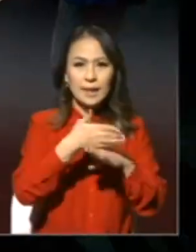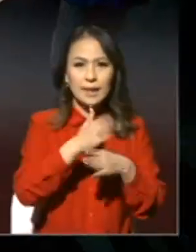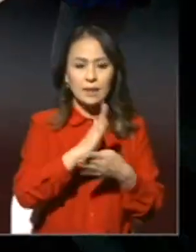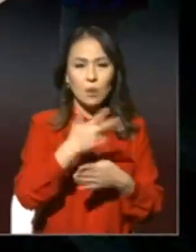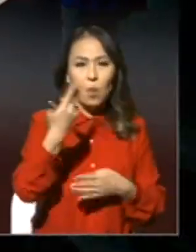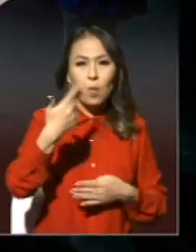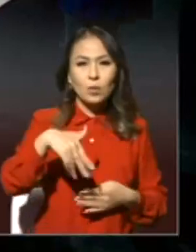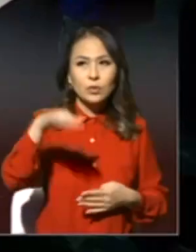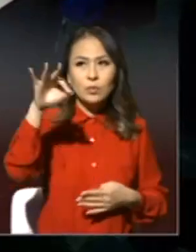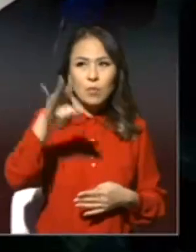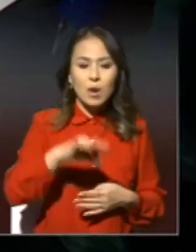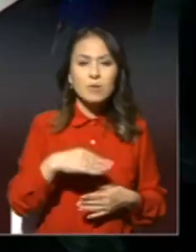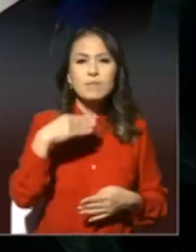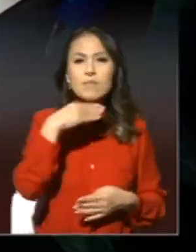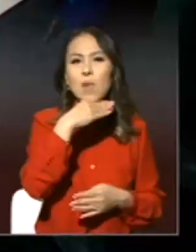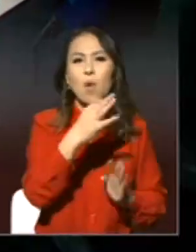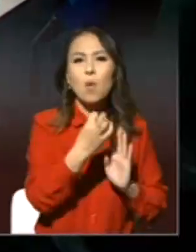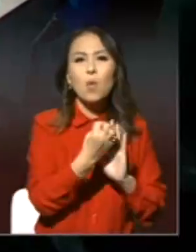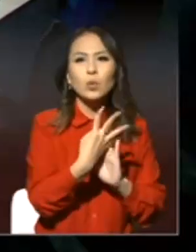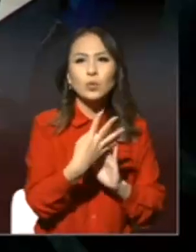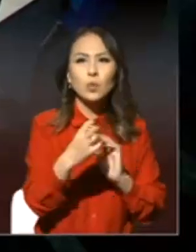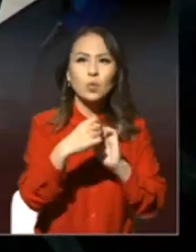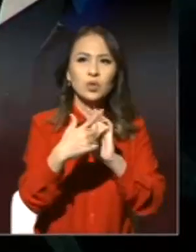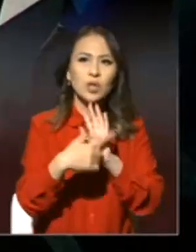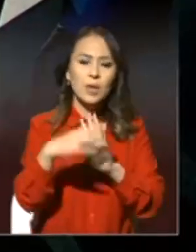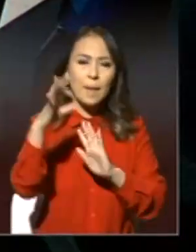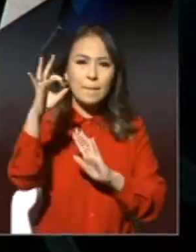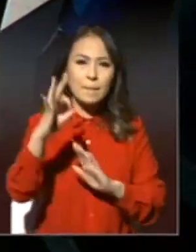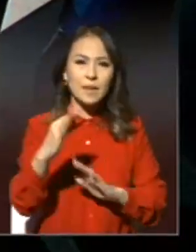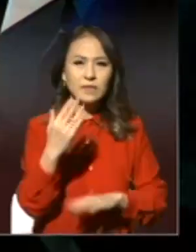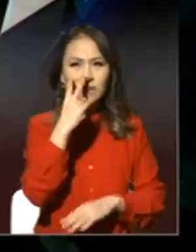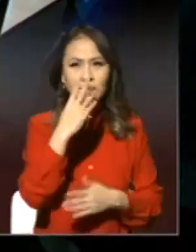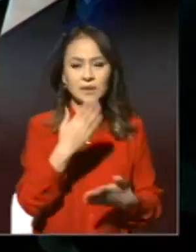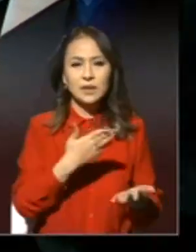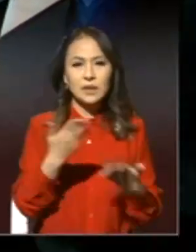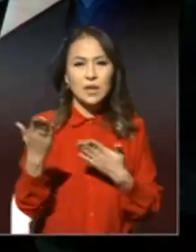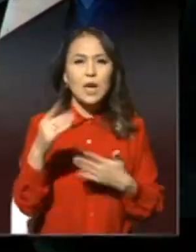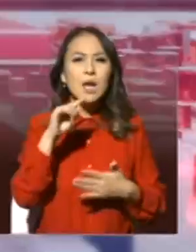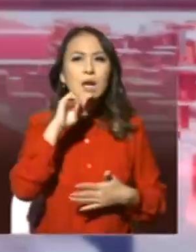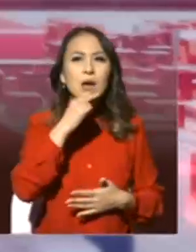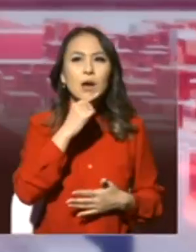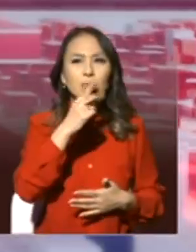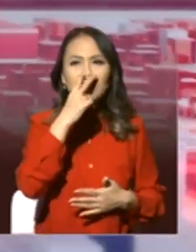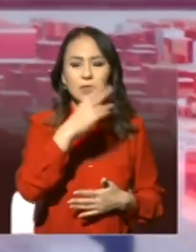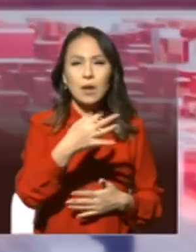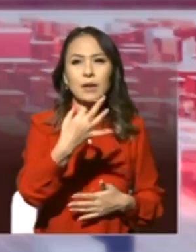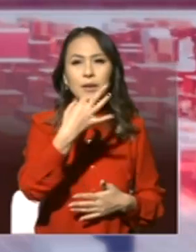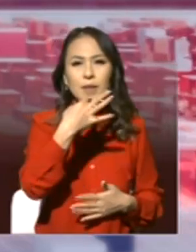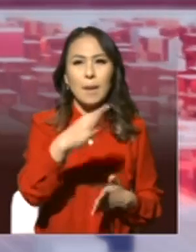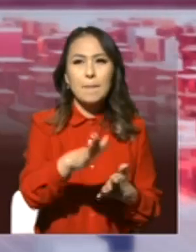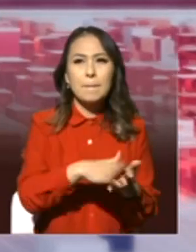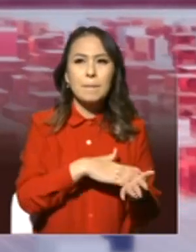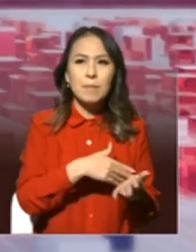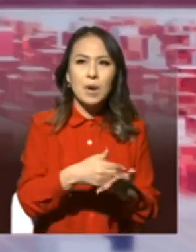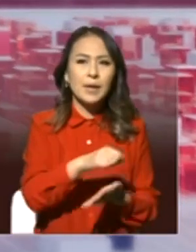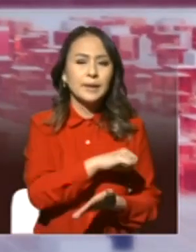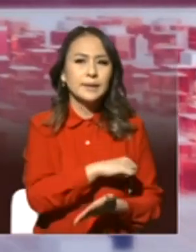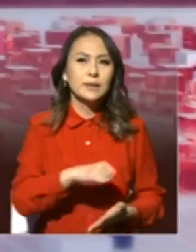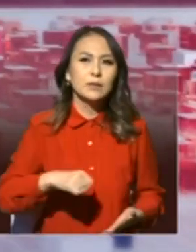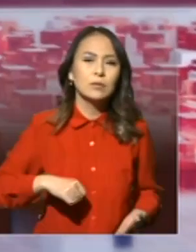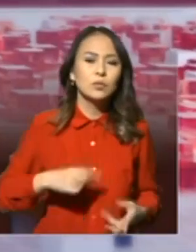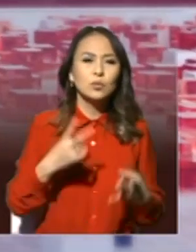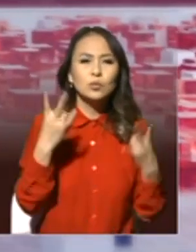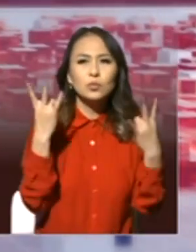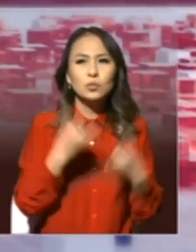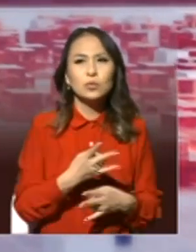30%-ға қымбаттаған, ет өнімдері 14.7%. Қымбат экономистер, сіздерге назар аударыңыздар. Сүт өнімдері, жұмыртқа, май. Енді ең қажетті азық-түліктер